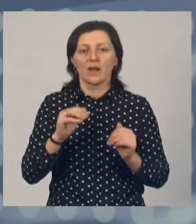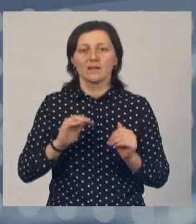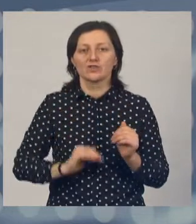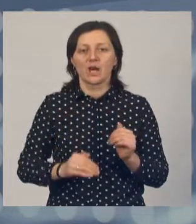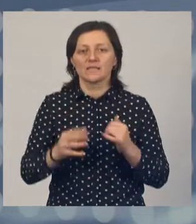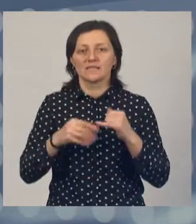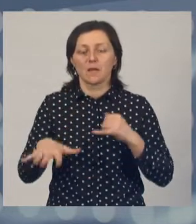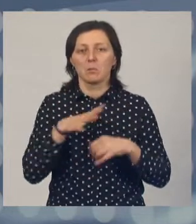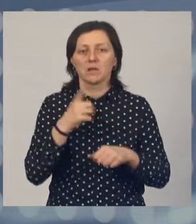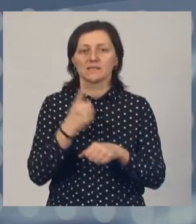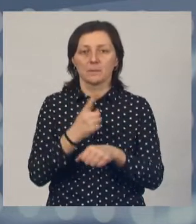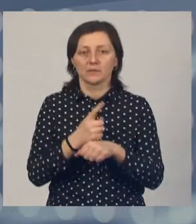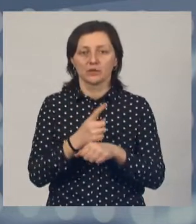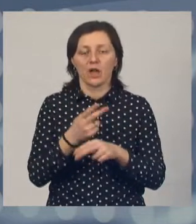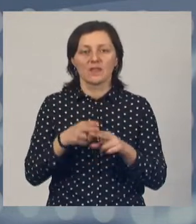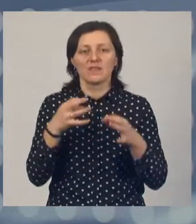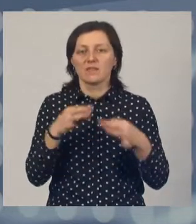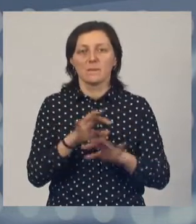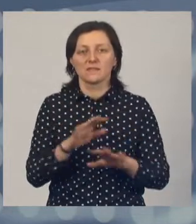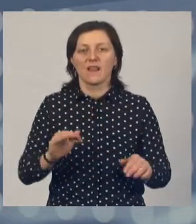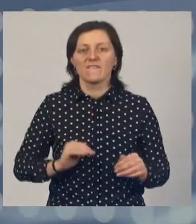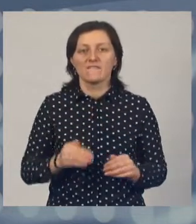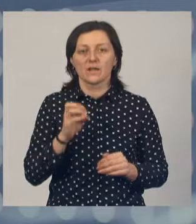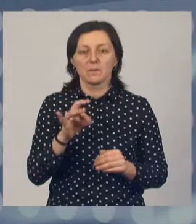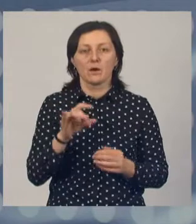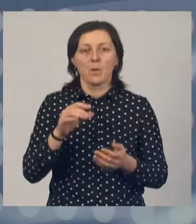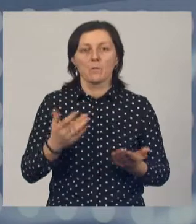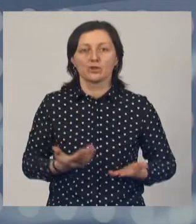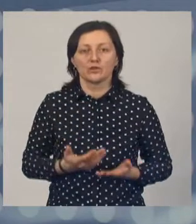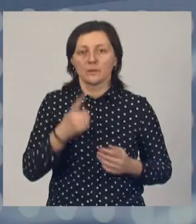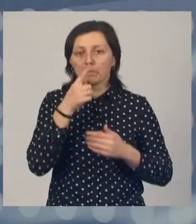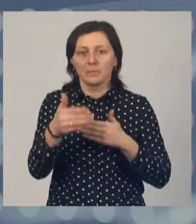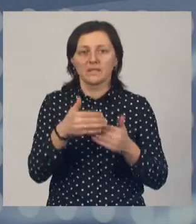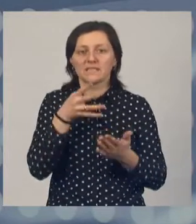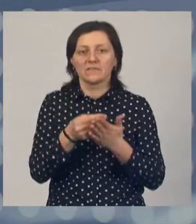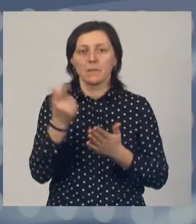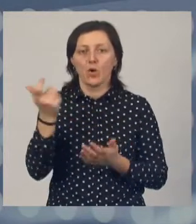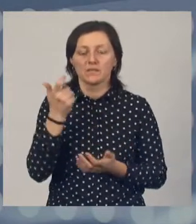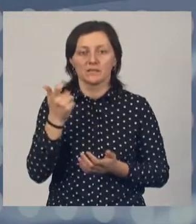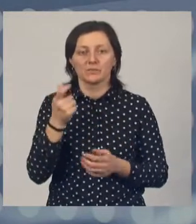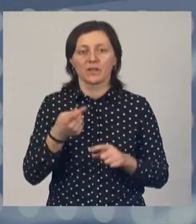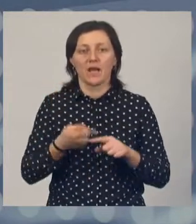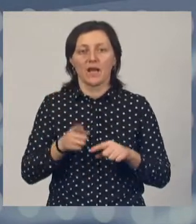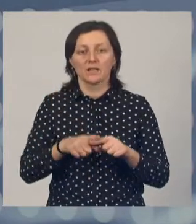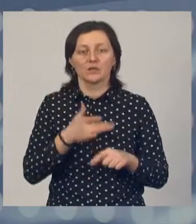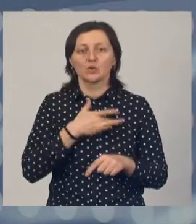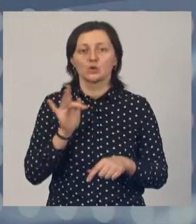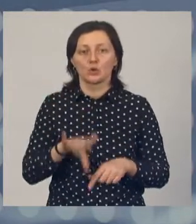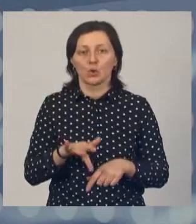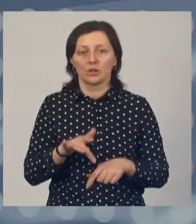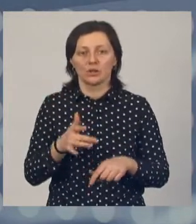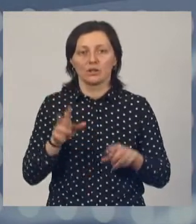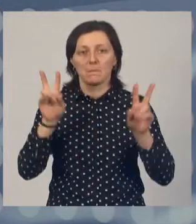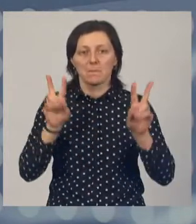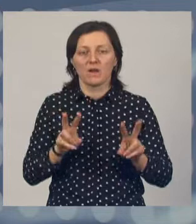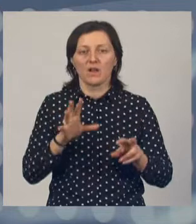запрещено что не позволяло фермерам проживать непосредственной близости к своим хозяйством эти жесткие меры которые введены